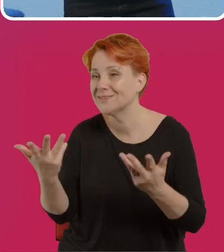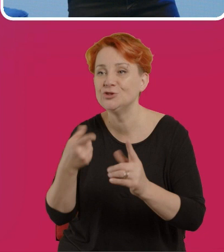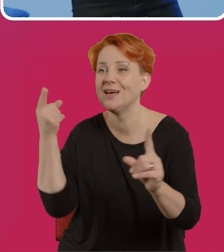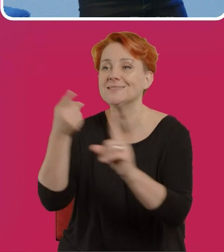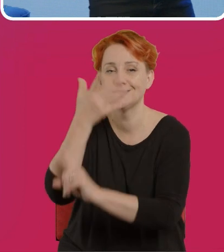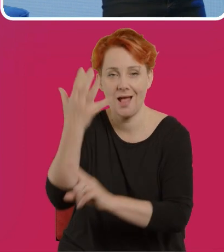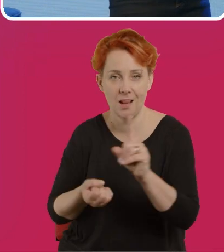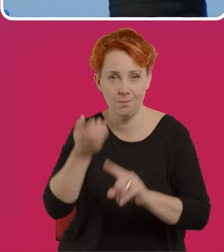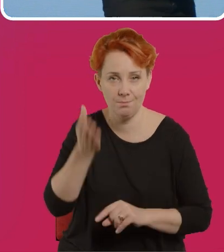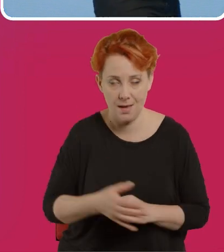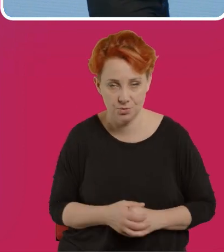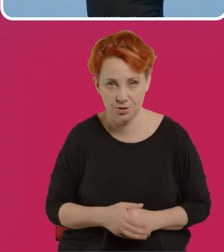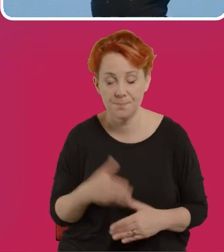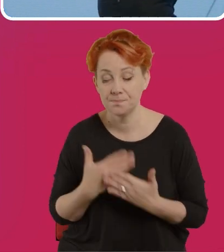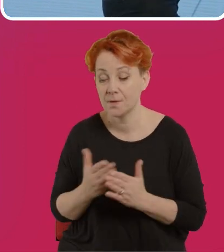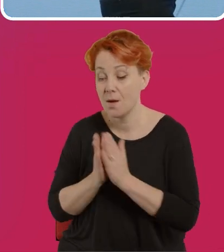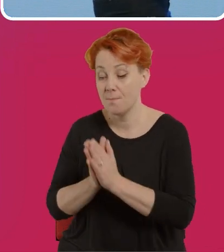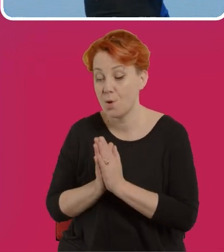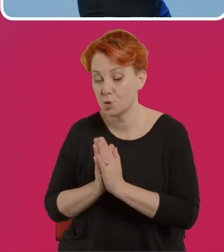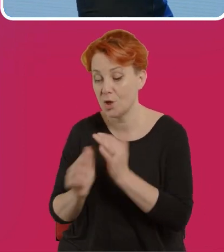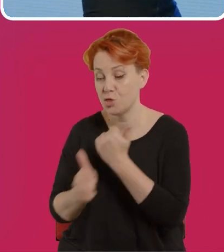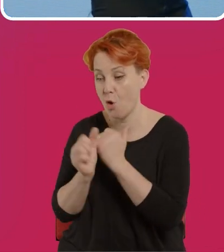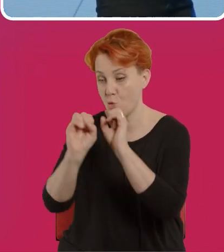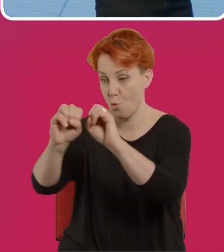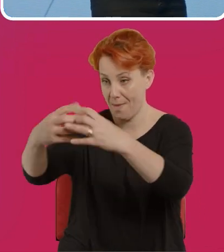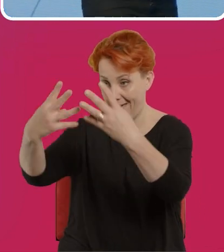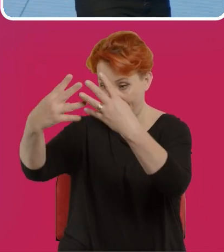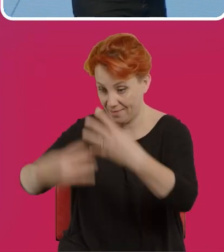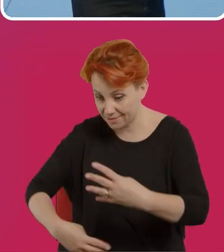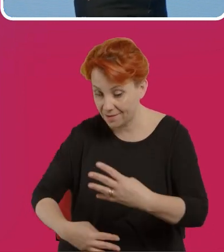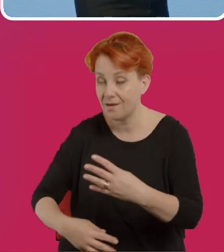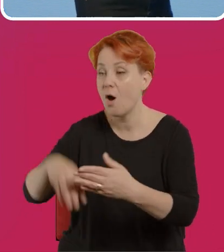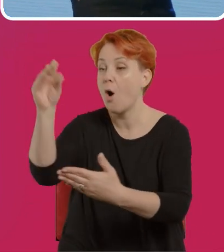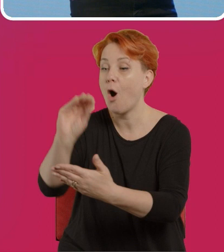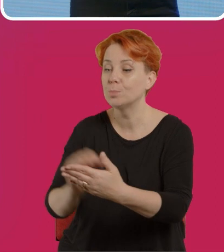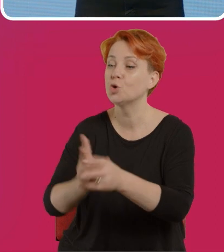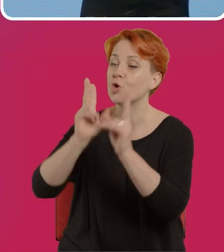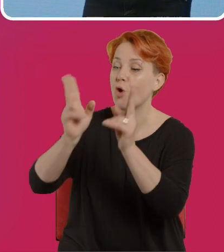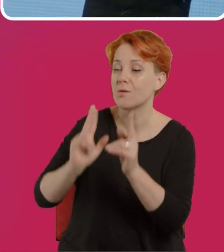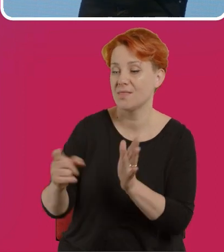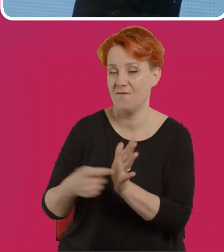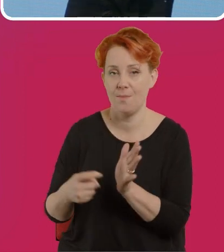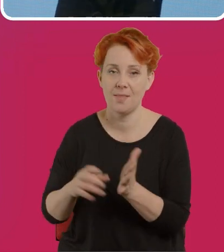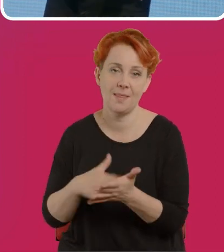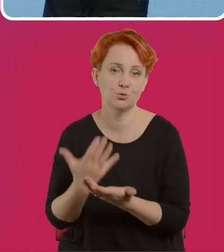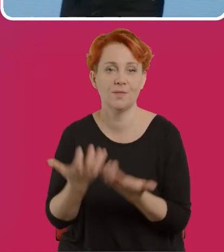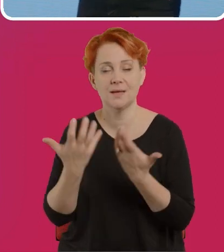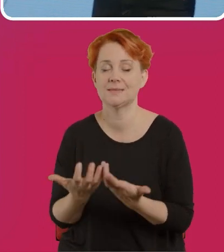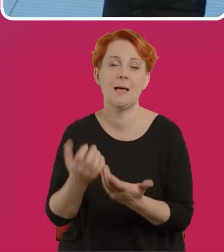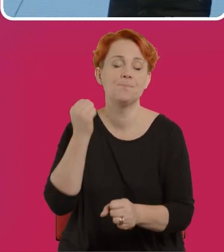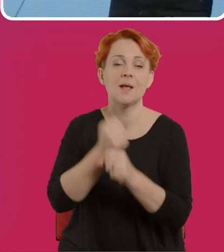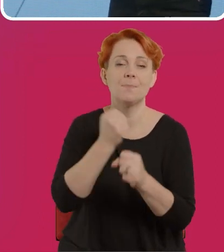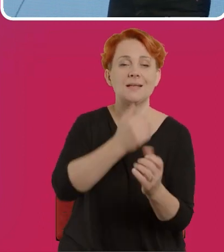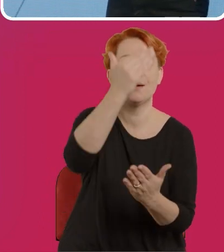wykorzystywany. Poproszę o dokument, który opisuje konkretne wymogi, czyli na przykład chcę pracować w Agile'u, chcę pracować